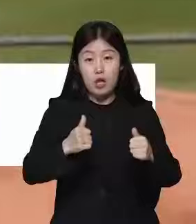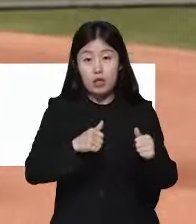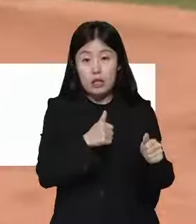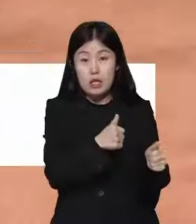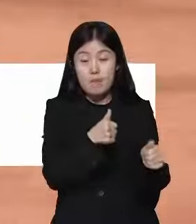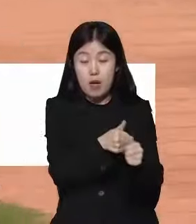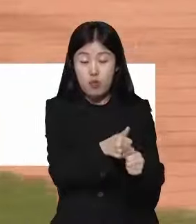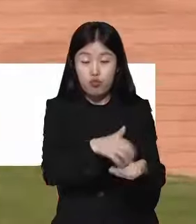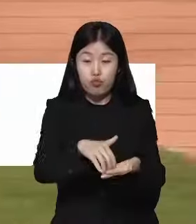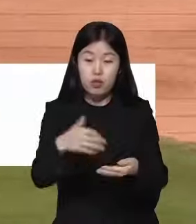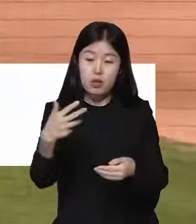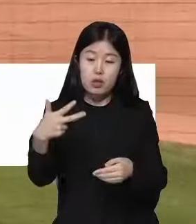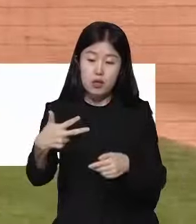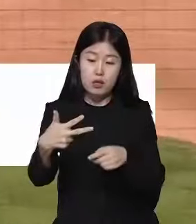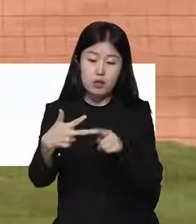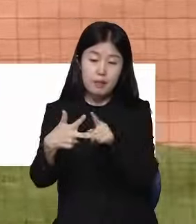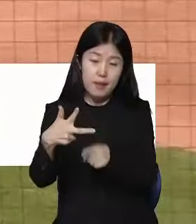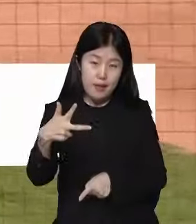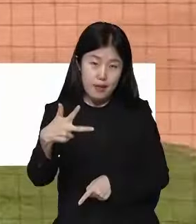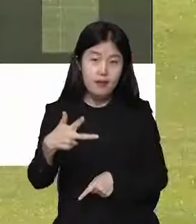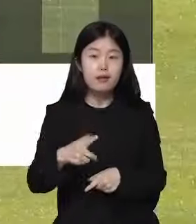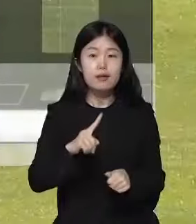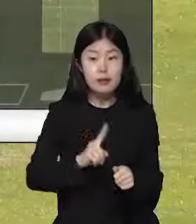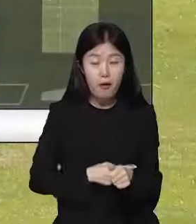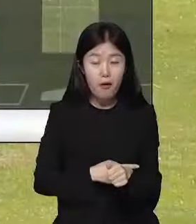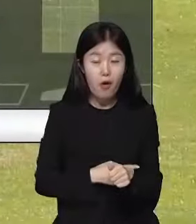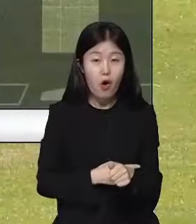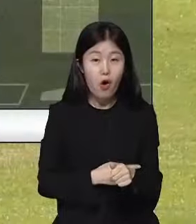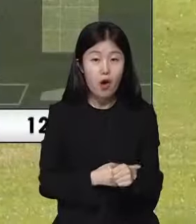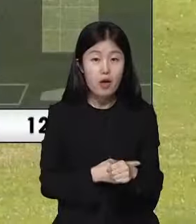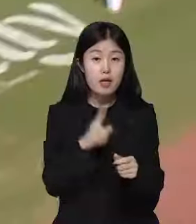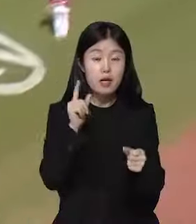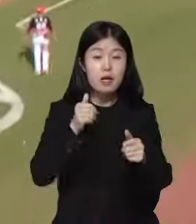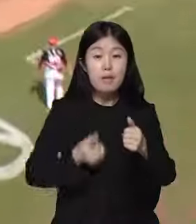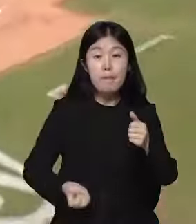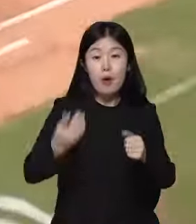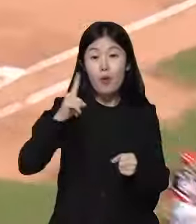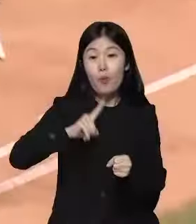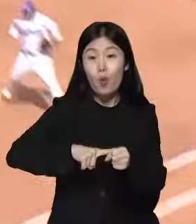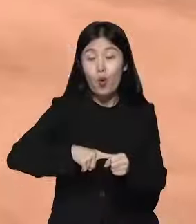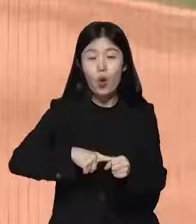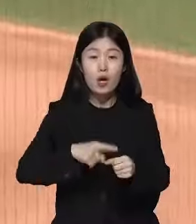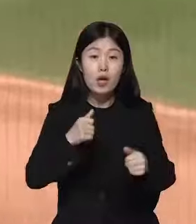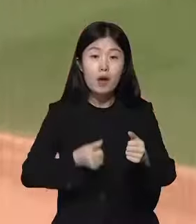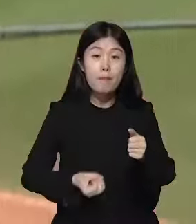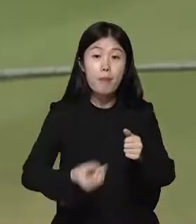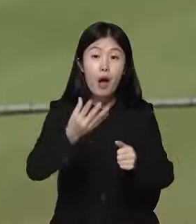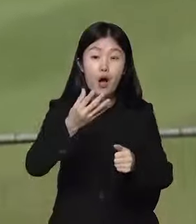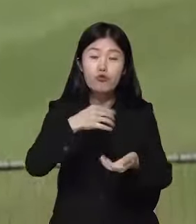위한 매직 넘버는 12까지 줄였습니다. 기세를 몰아 이번 주에도 승리를